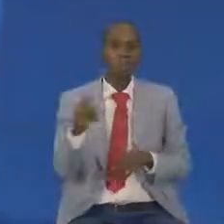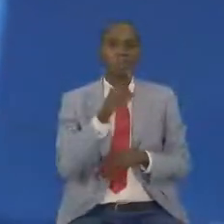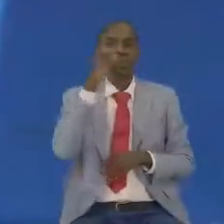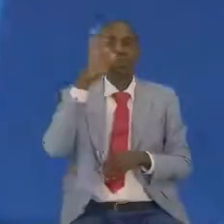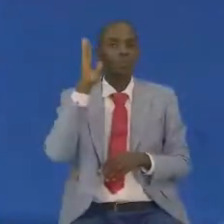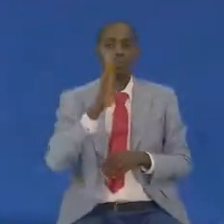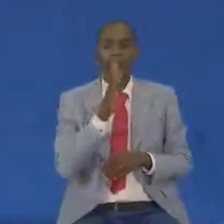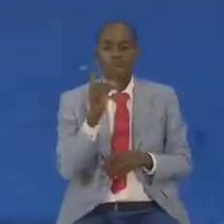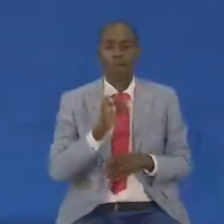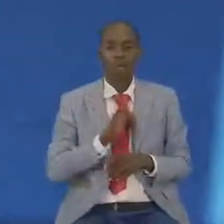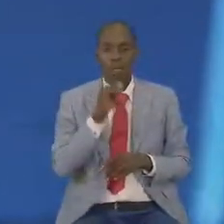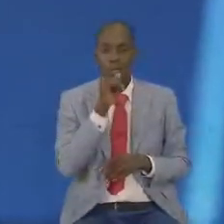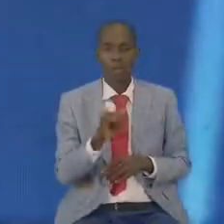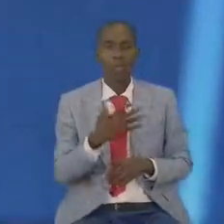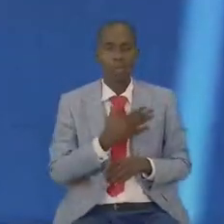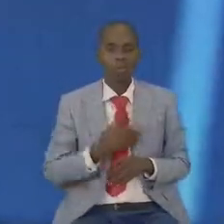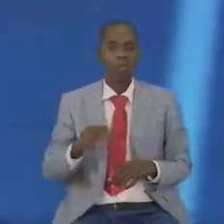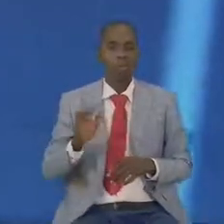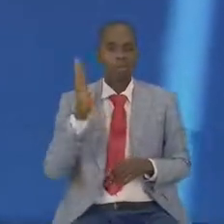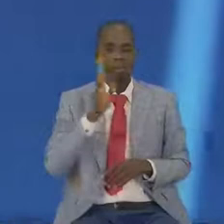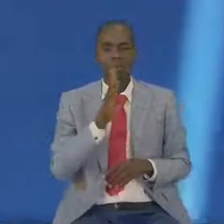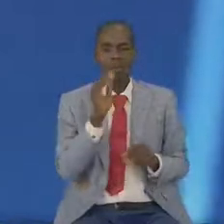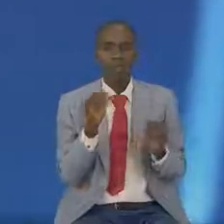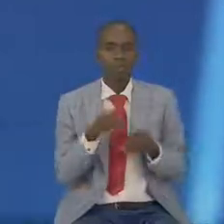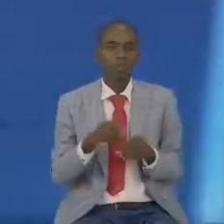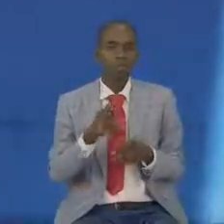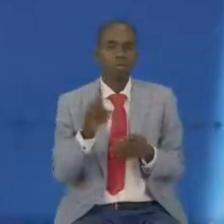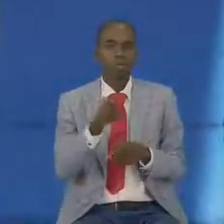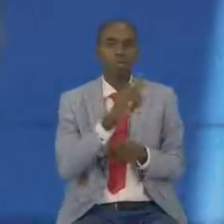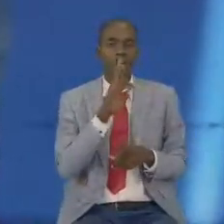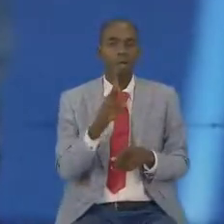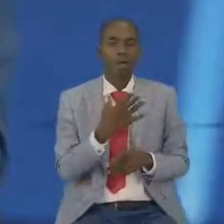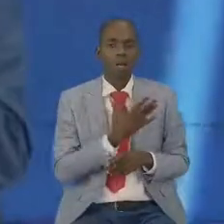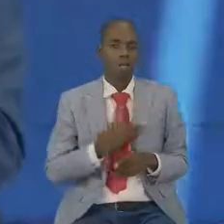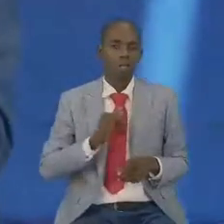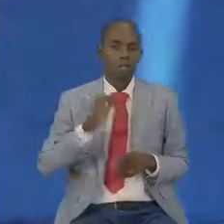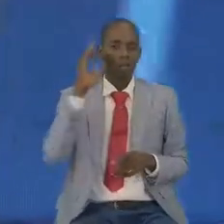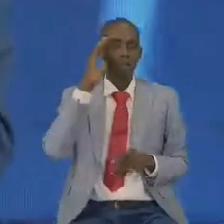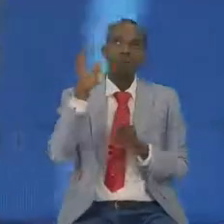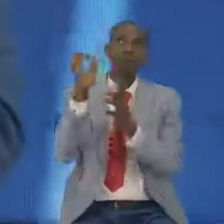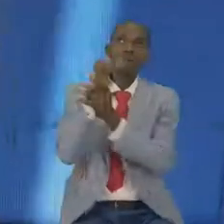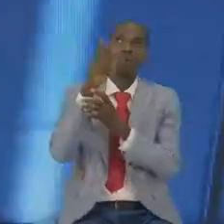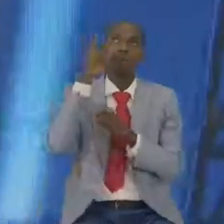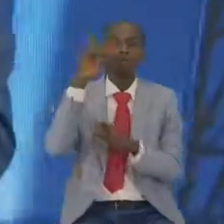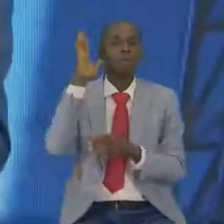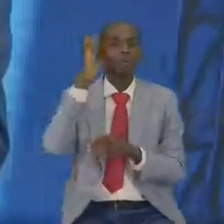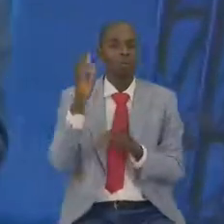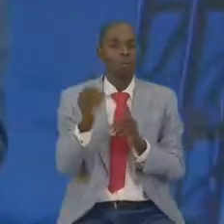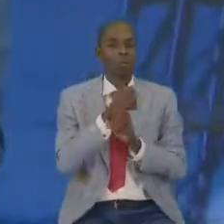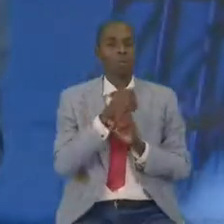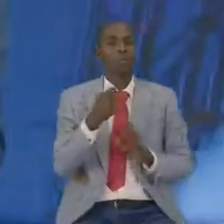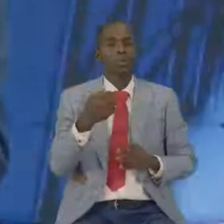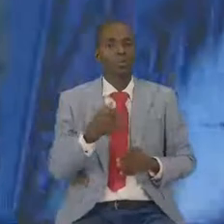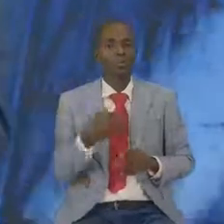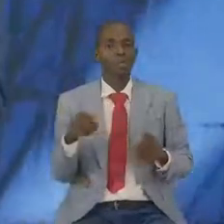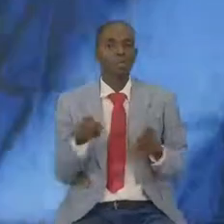Ils seront mon peuple et je serai leur Dieu. Ils seront à ma place et je serai à leur place. Ils seront à moi et ils me prendront comme